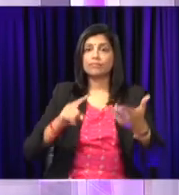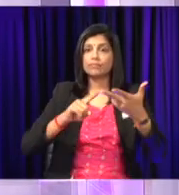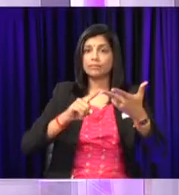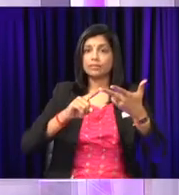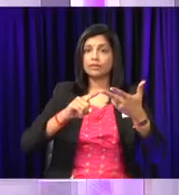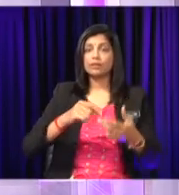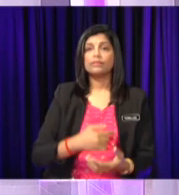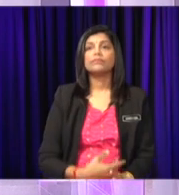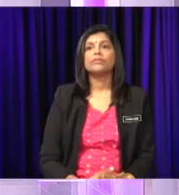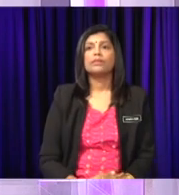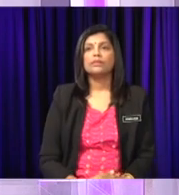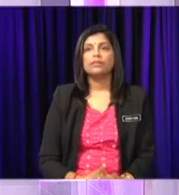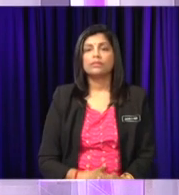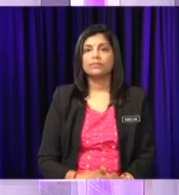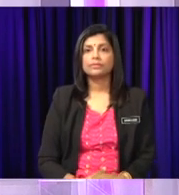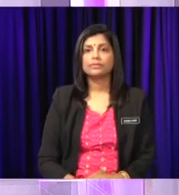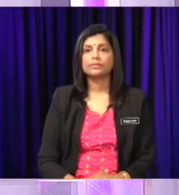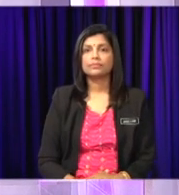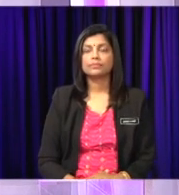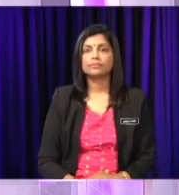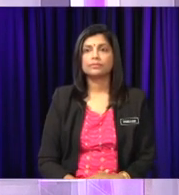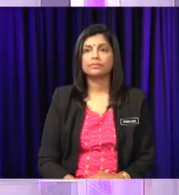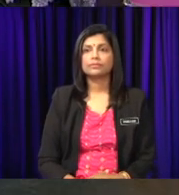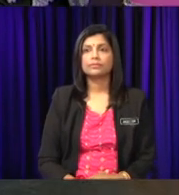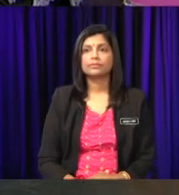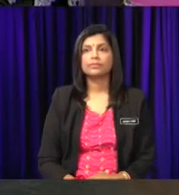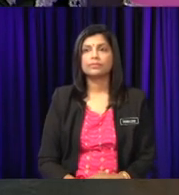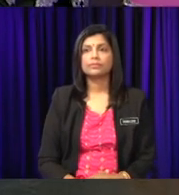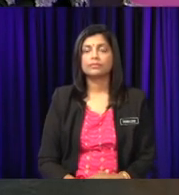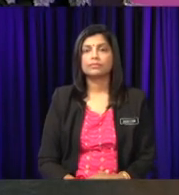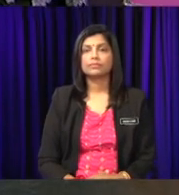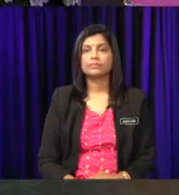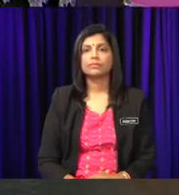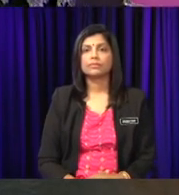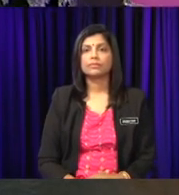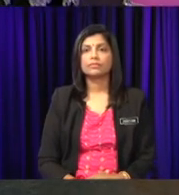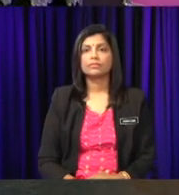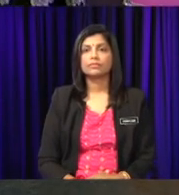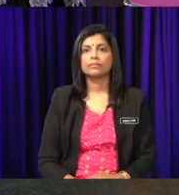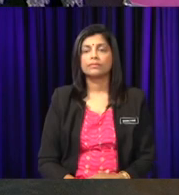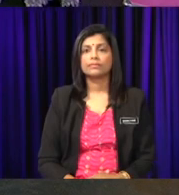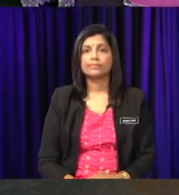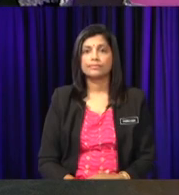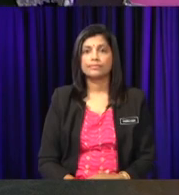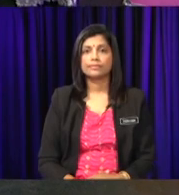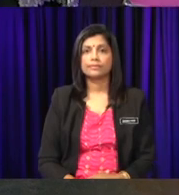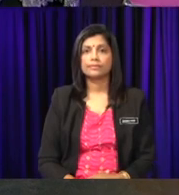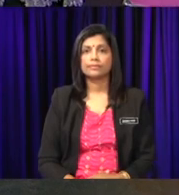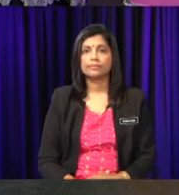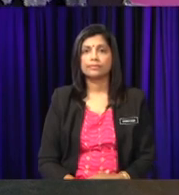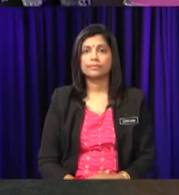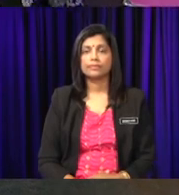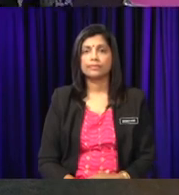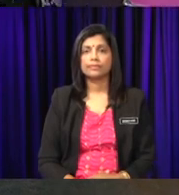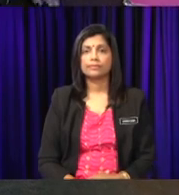akan teruskan dengan teknik bacaan kue nah masih lagi pinjaman